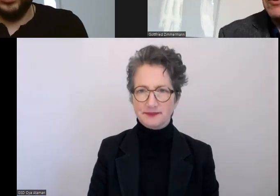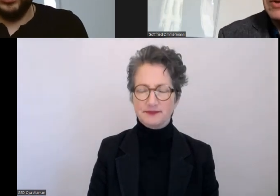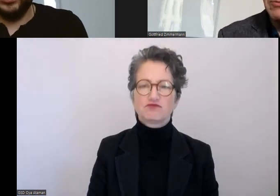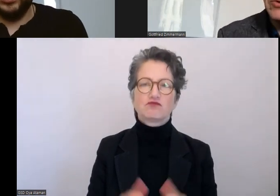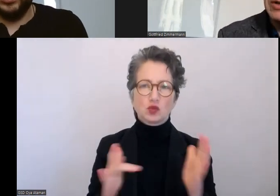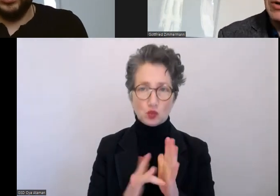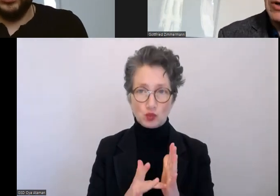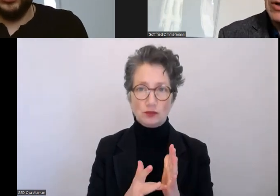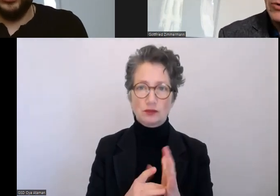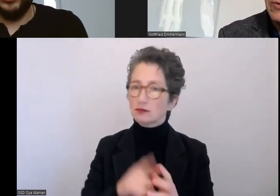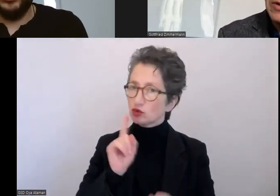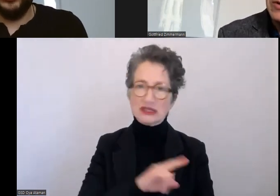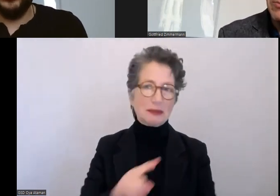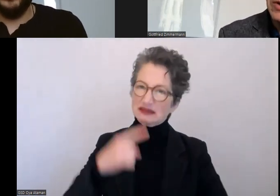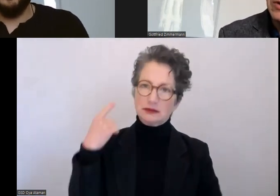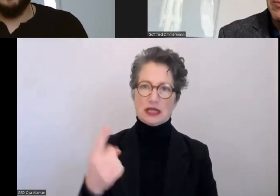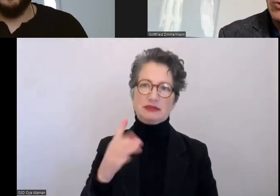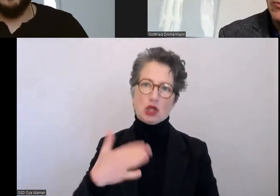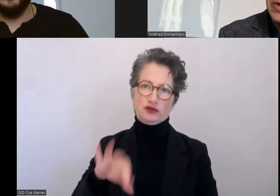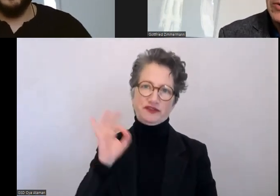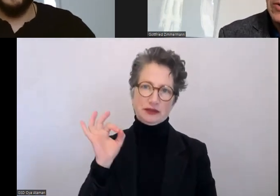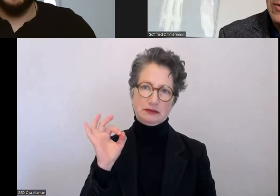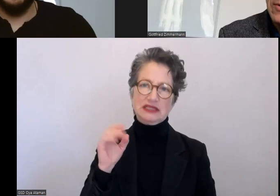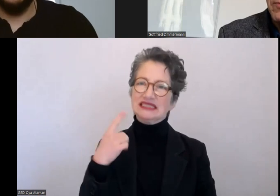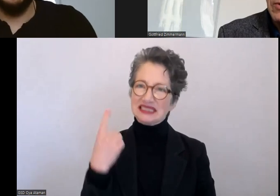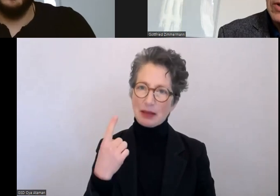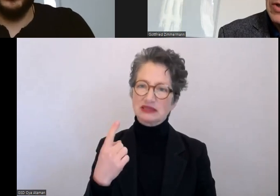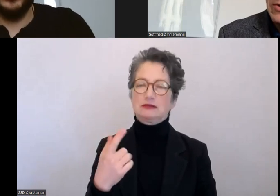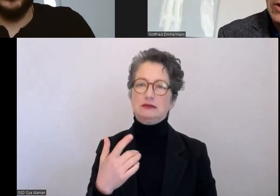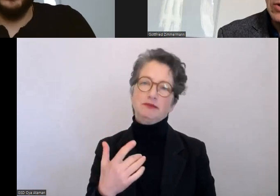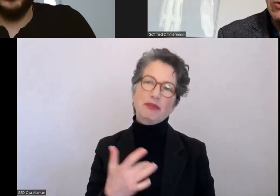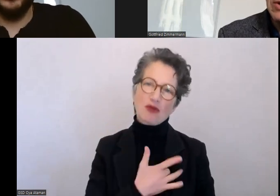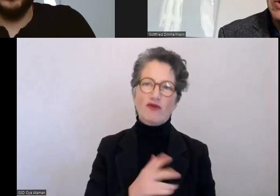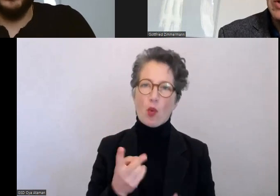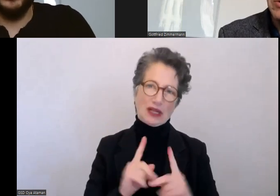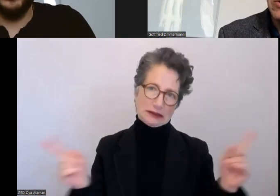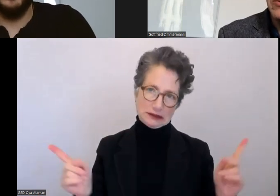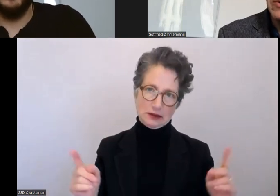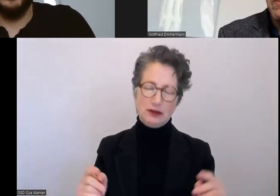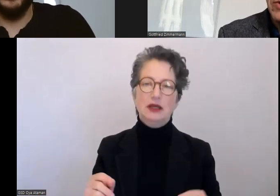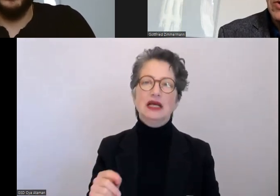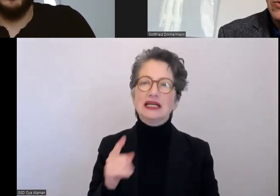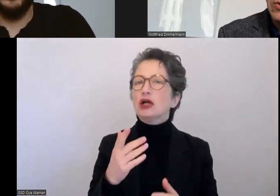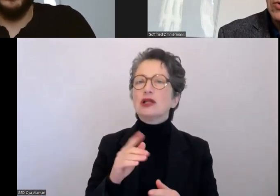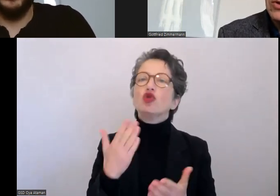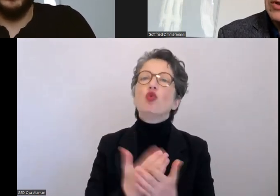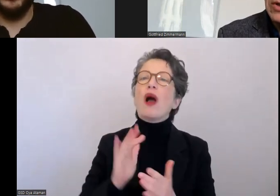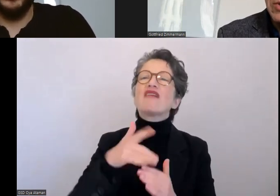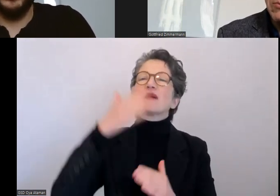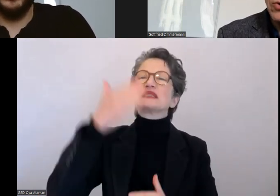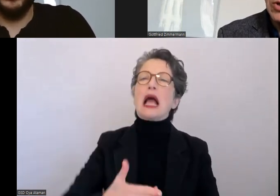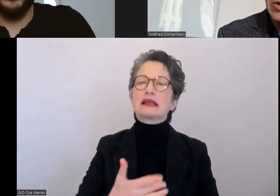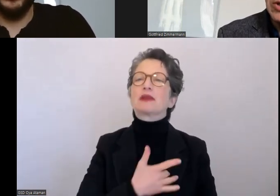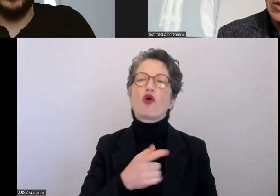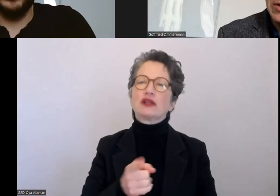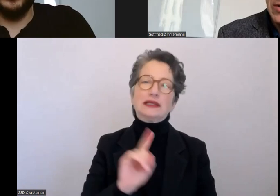denn das muss man immer selber herausfinden, ob man betroffen ist. Wie gesagt, sind auch nicht nur Websites betroffen, sondern es gibt